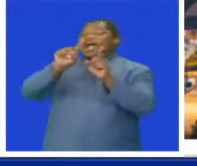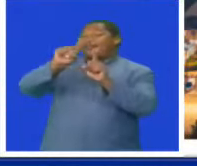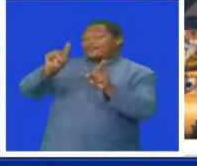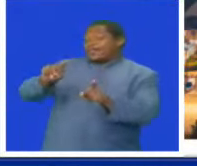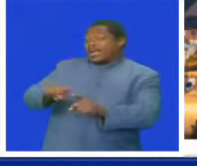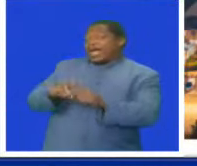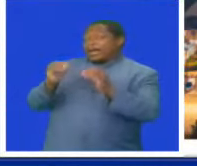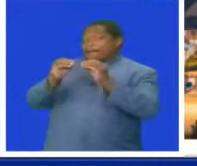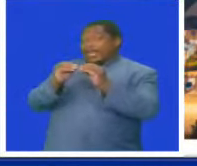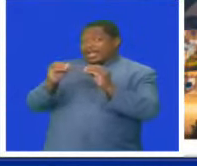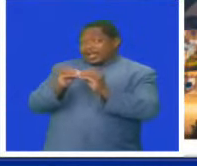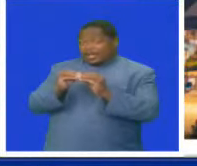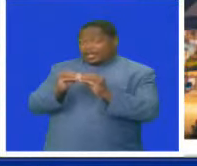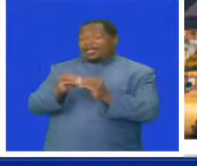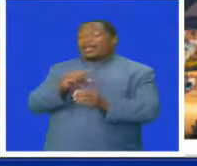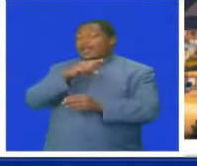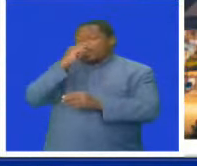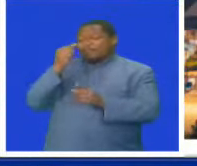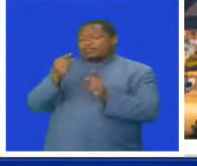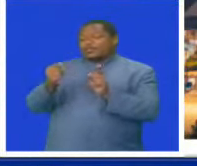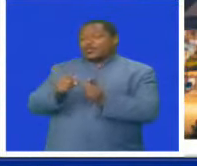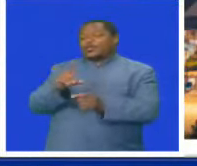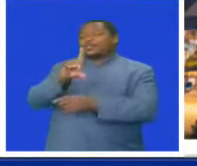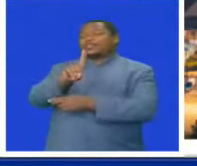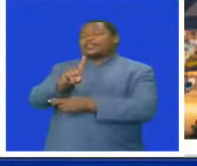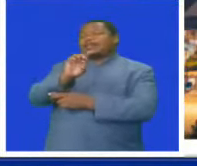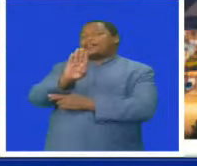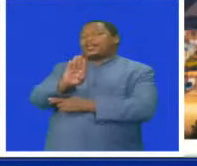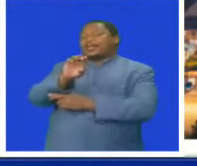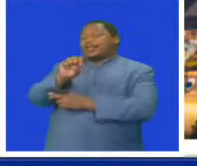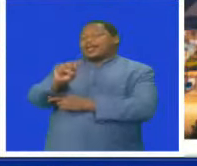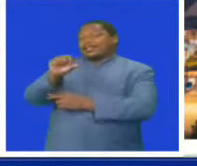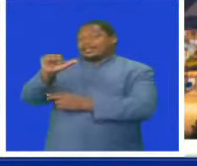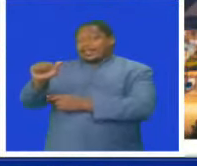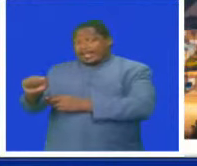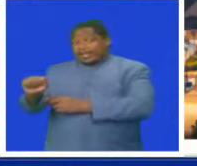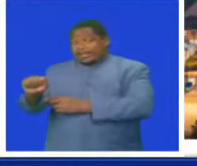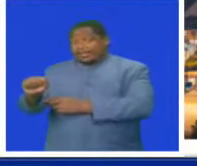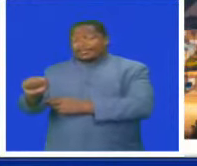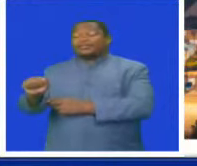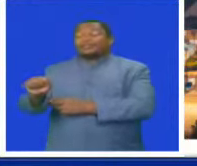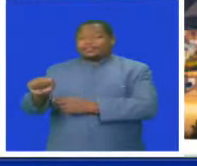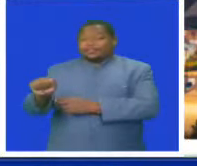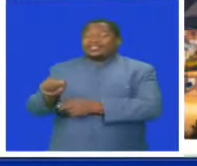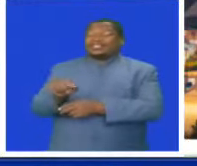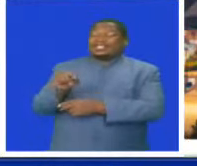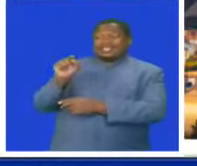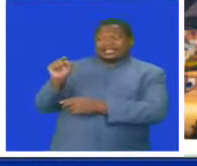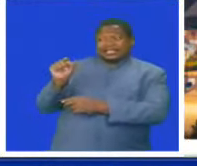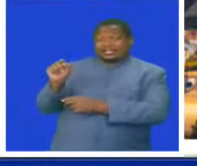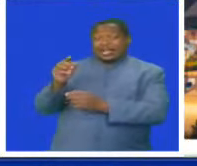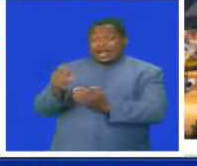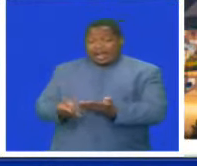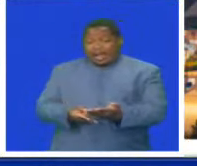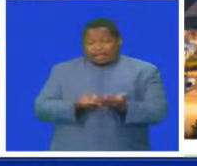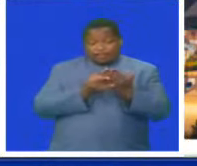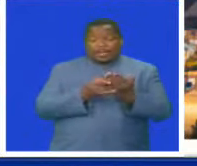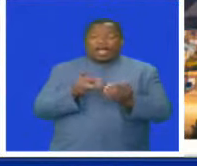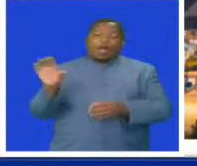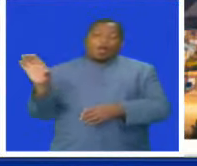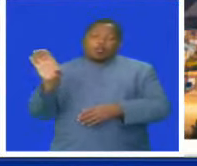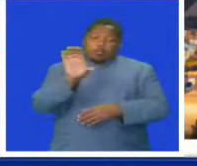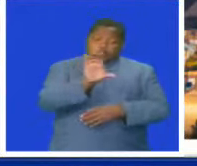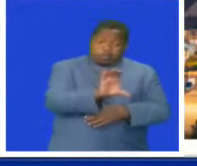lehambisana nenkonga imvelo. Induna ke beyinemhlangano namuhla nebaka DBSA ngendlela ete buchwephesha